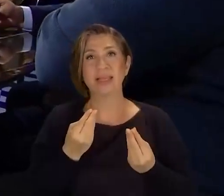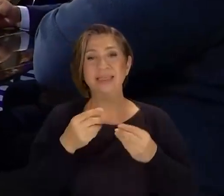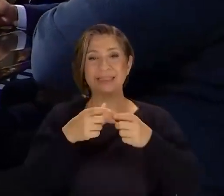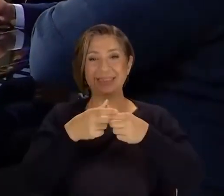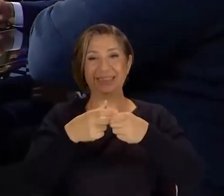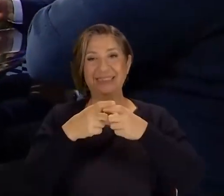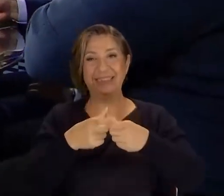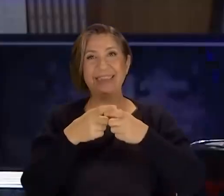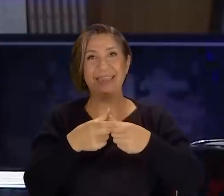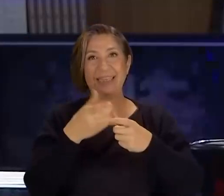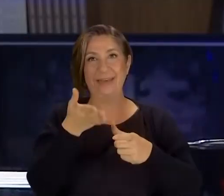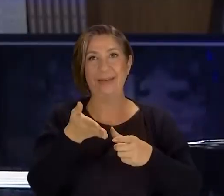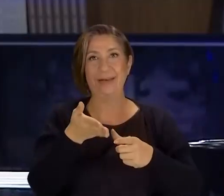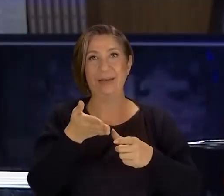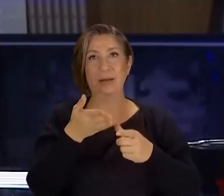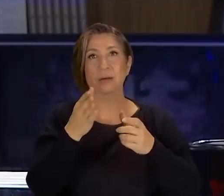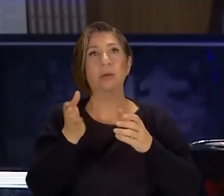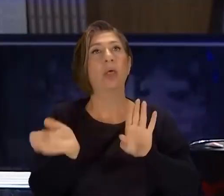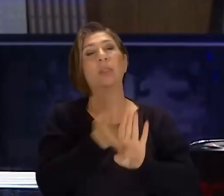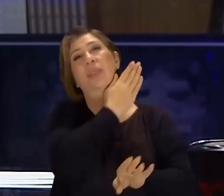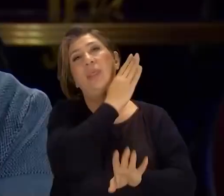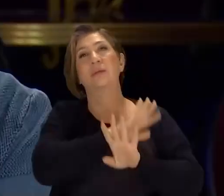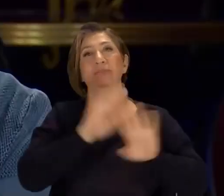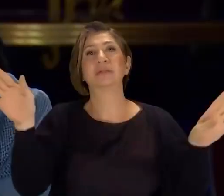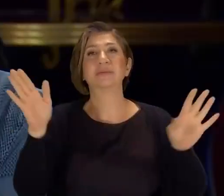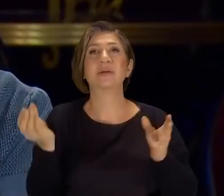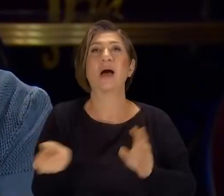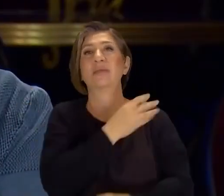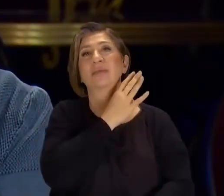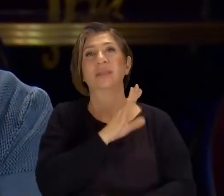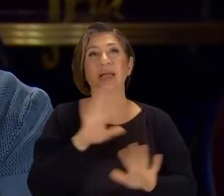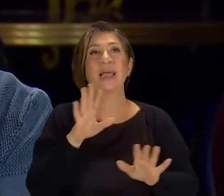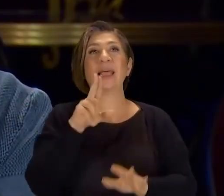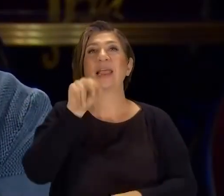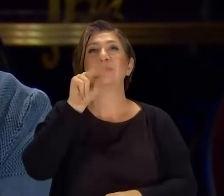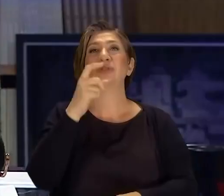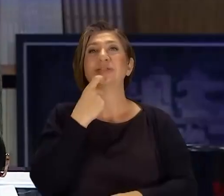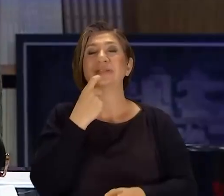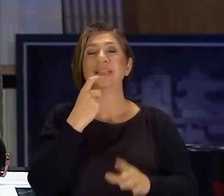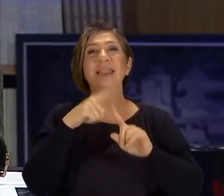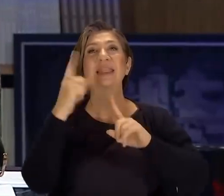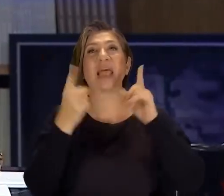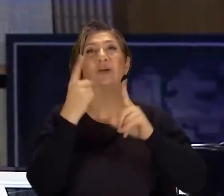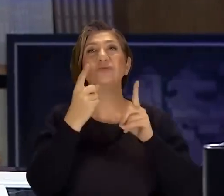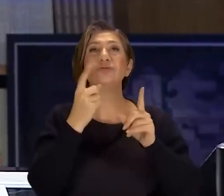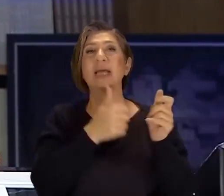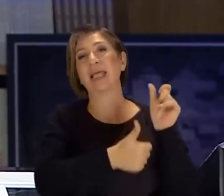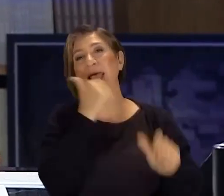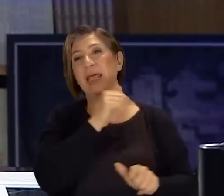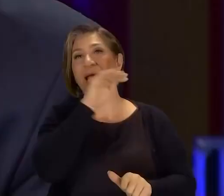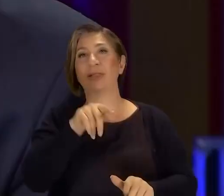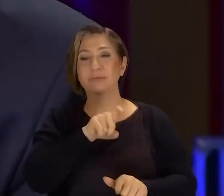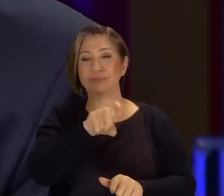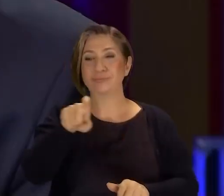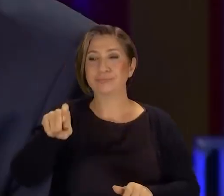CD ürünleri ve raplardan kalktı onların hepsini 70'li yılların teknoloji doldurdu o zaman